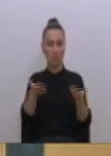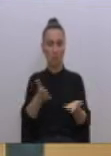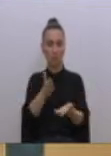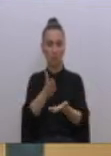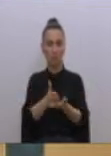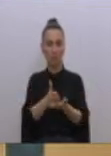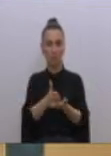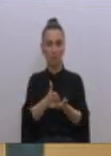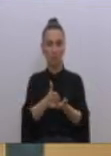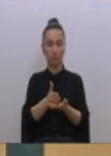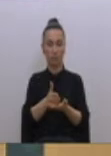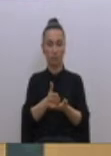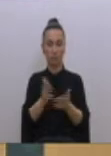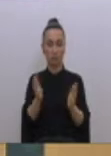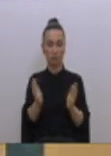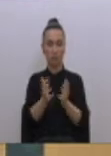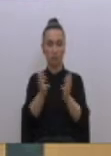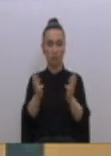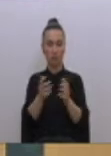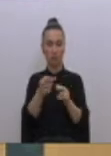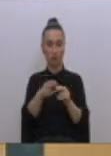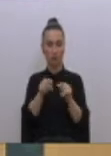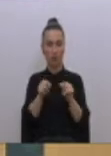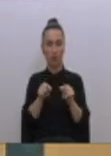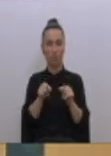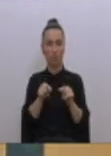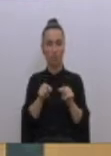და შევინარჩუნებთ ამ